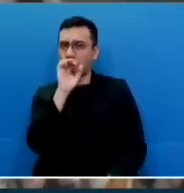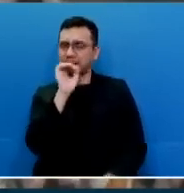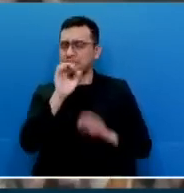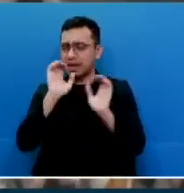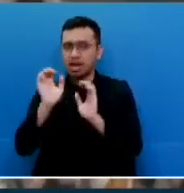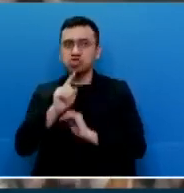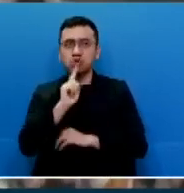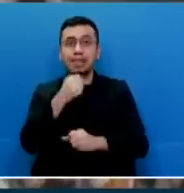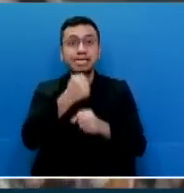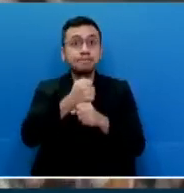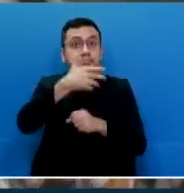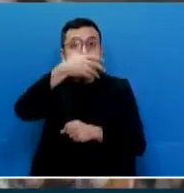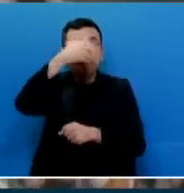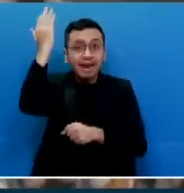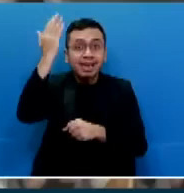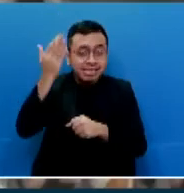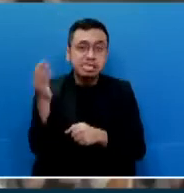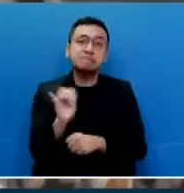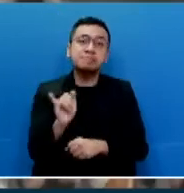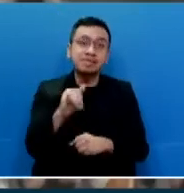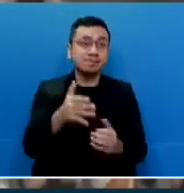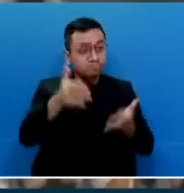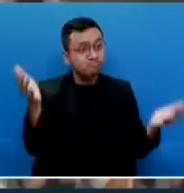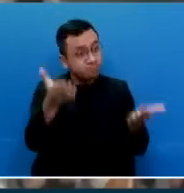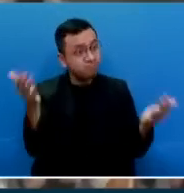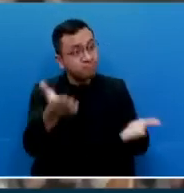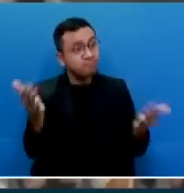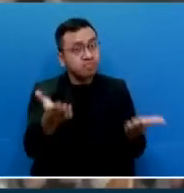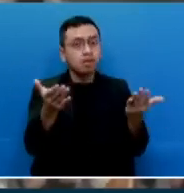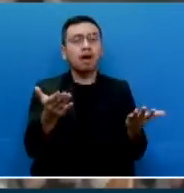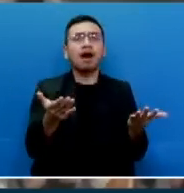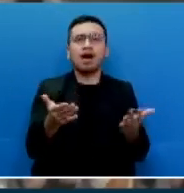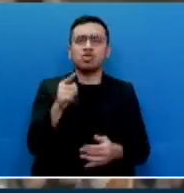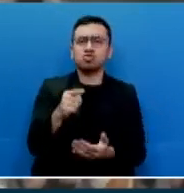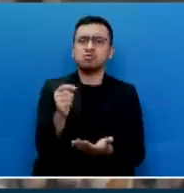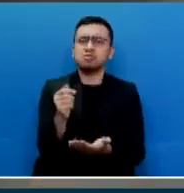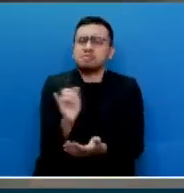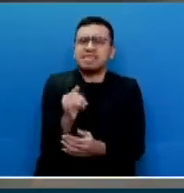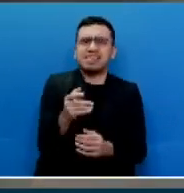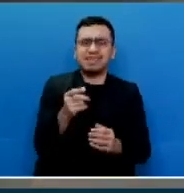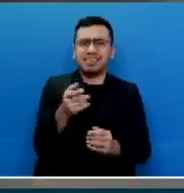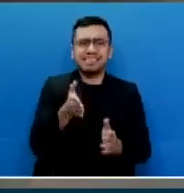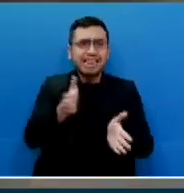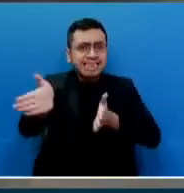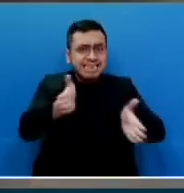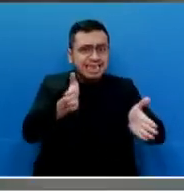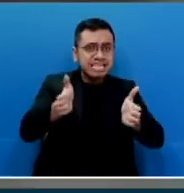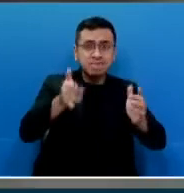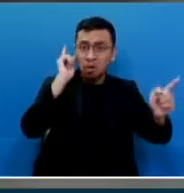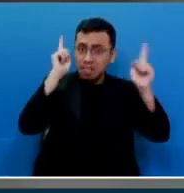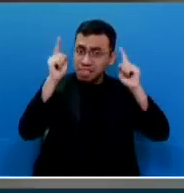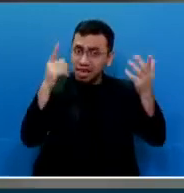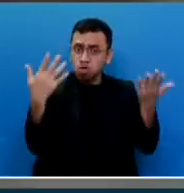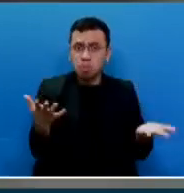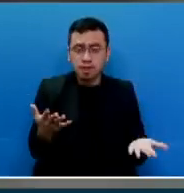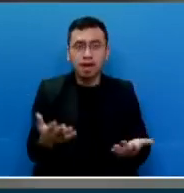gimik politik atau sesuatu yang lain ya kita kan apa melihatnya ketika di televisi engak terlalu jelas ya Mbak ya